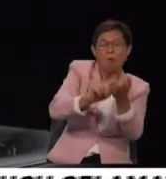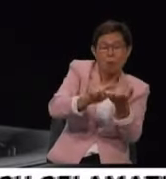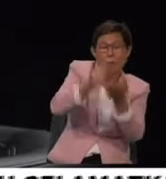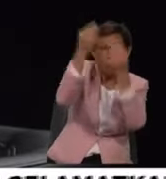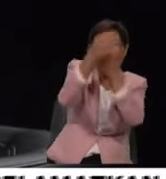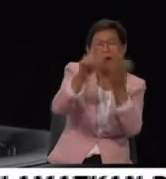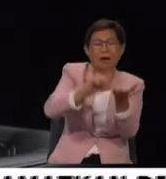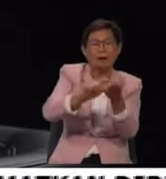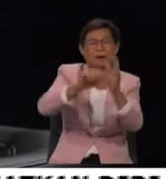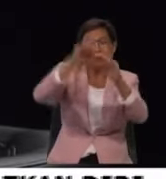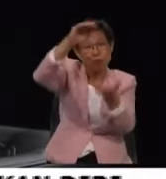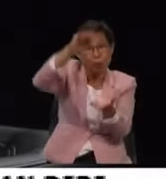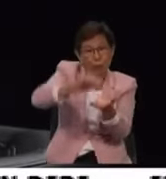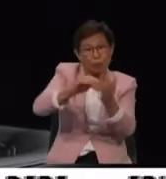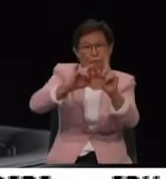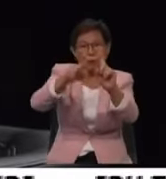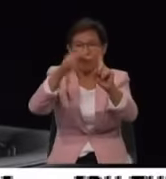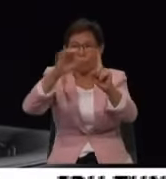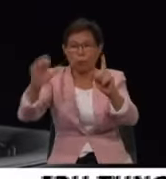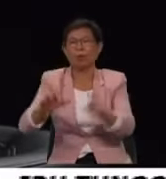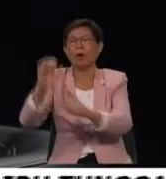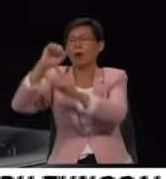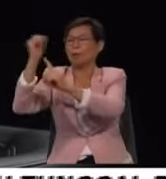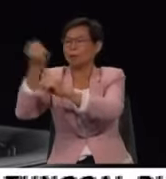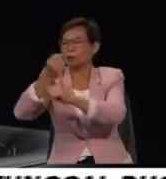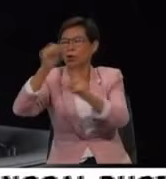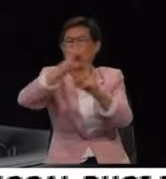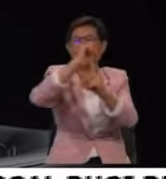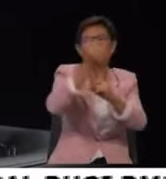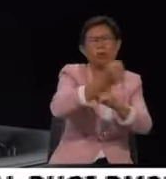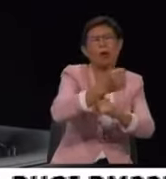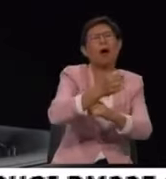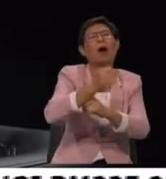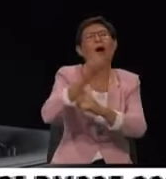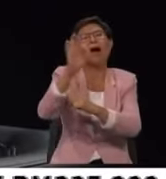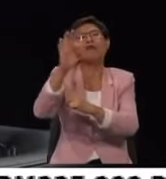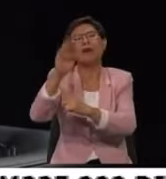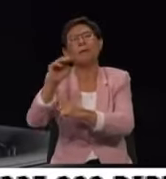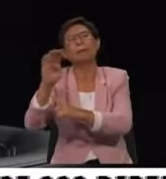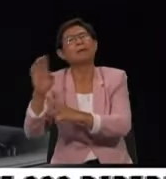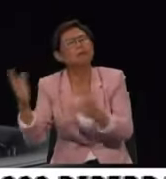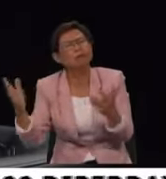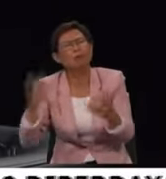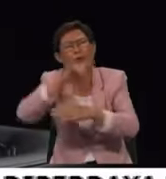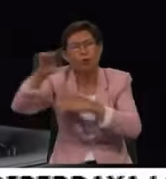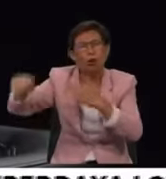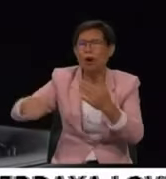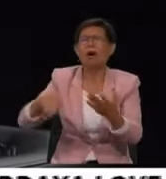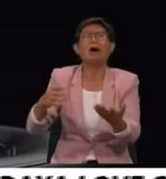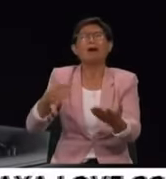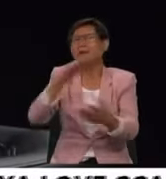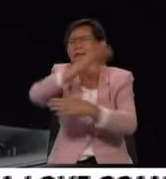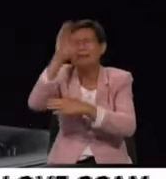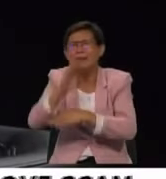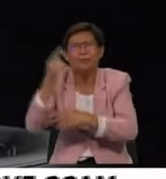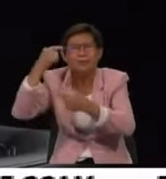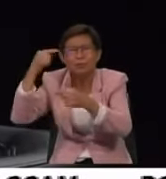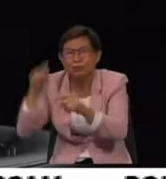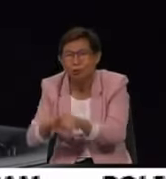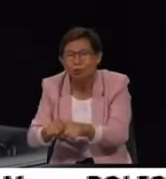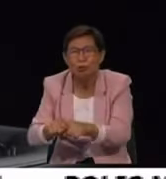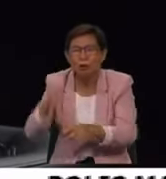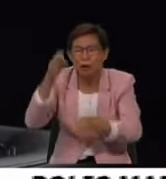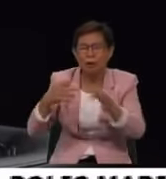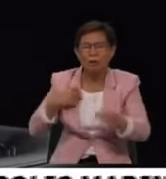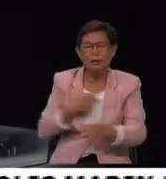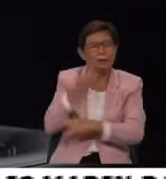dari segi persatuan-persatuan ni semua memang setiap kali apabila ada bila masa mereka pernah setuju. Kalau